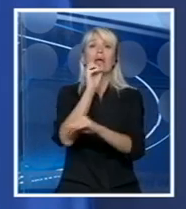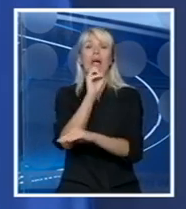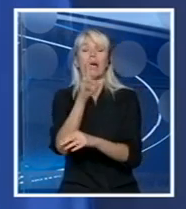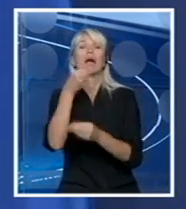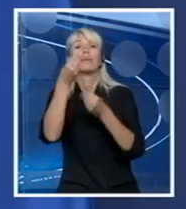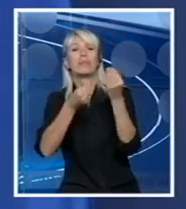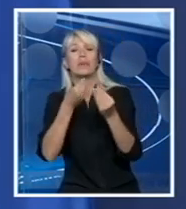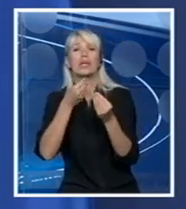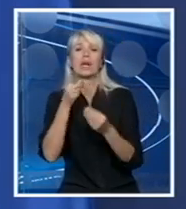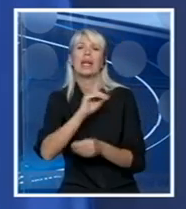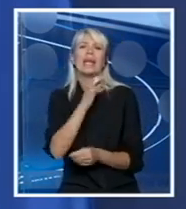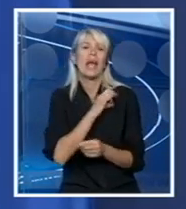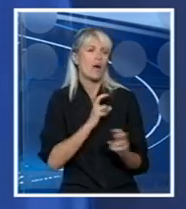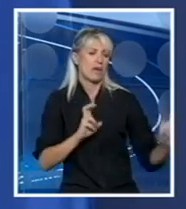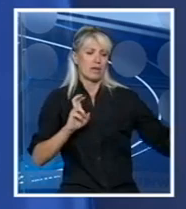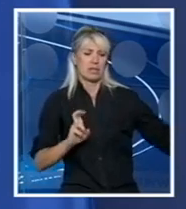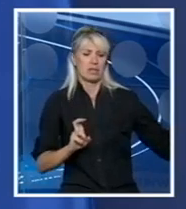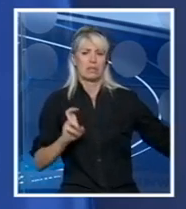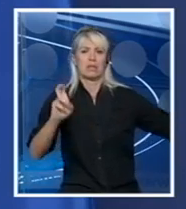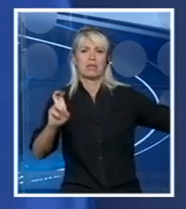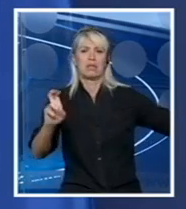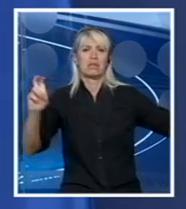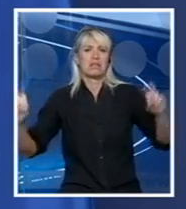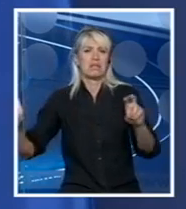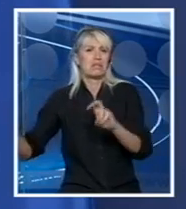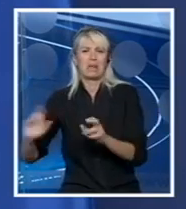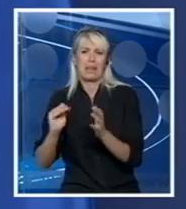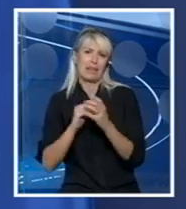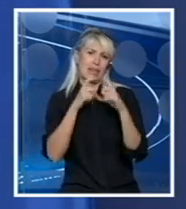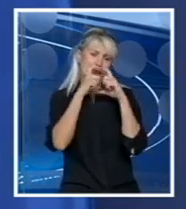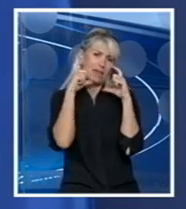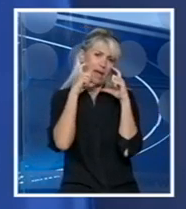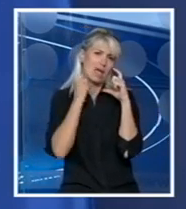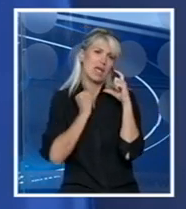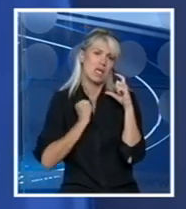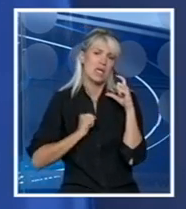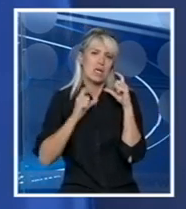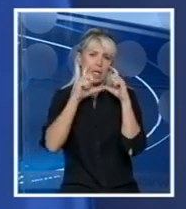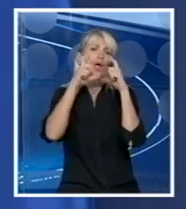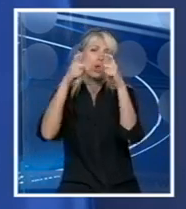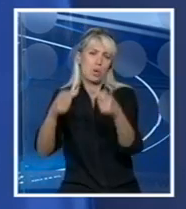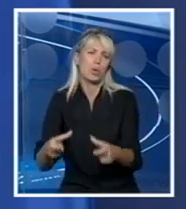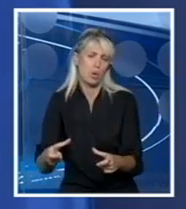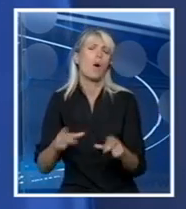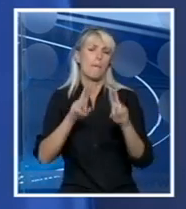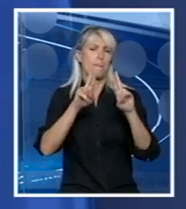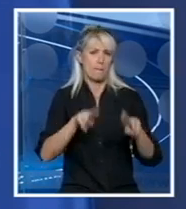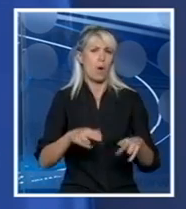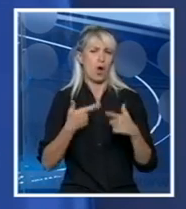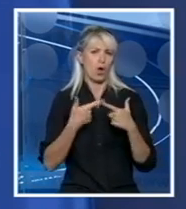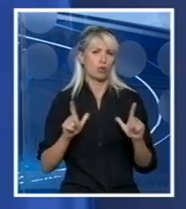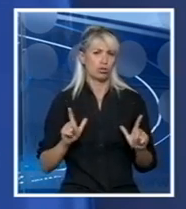da odloži masku ako je to tako doživljava ili ne znam već kako bi rekao. Mi